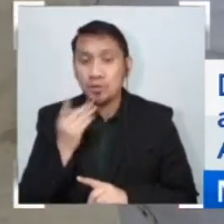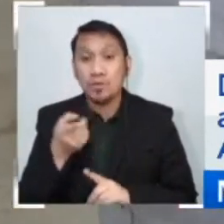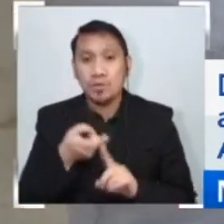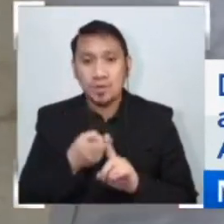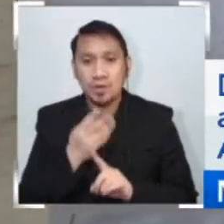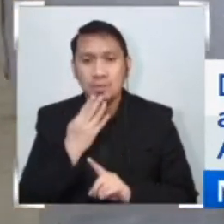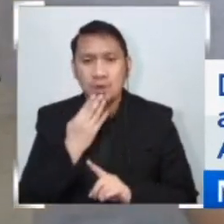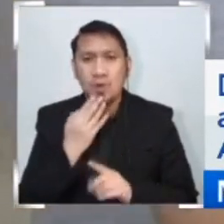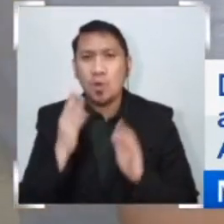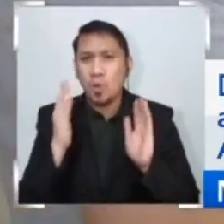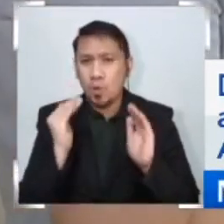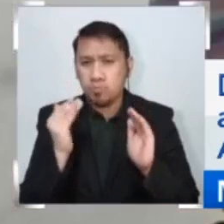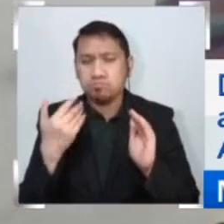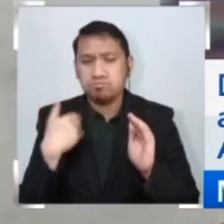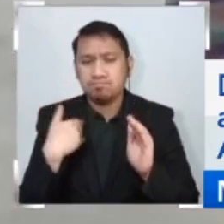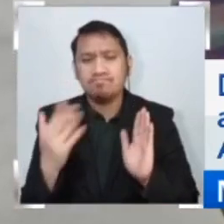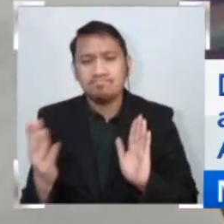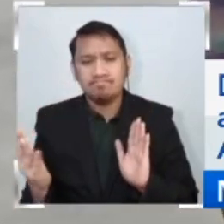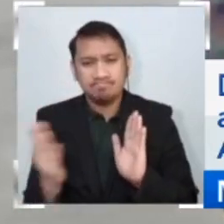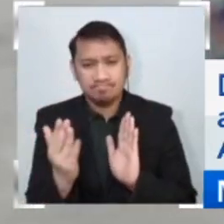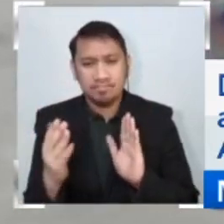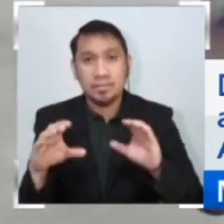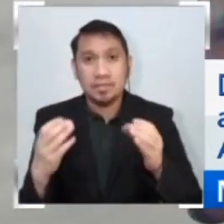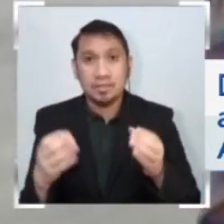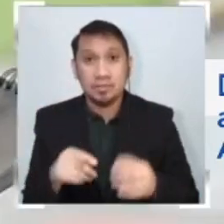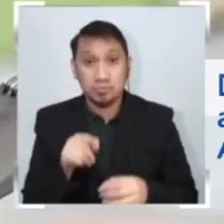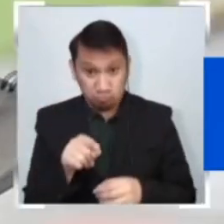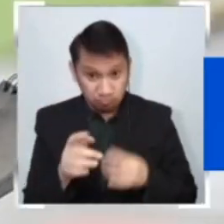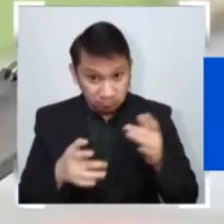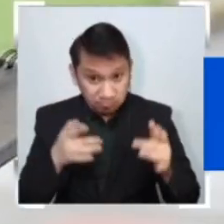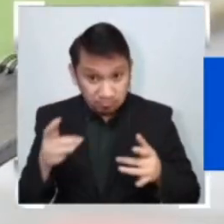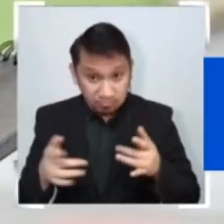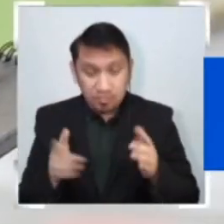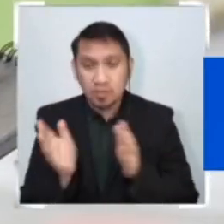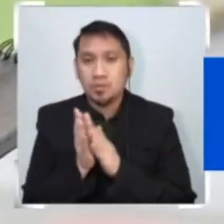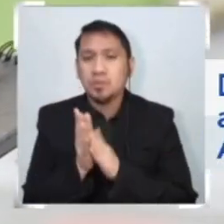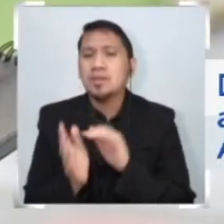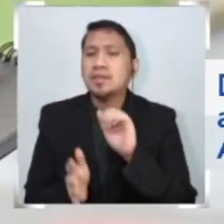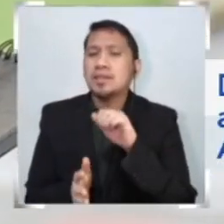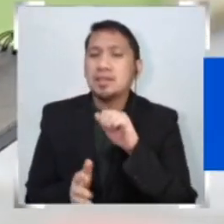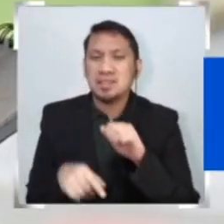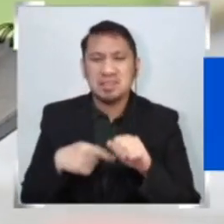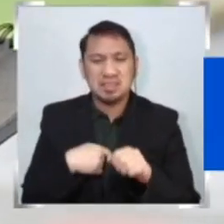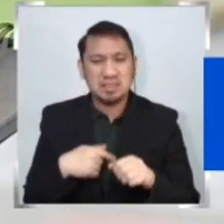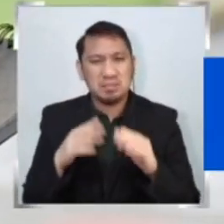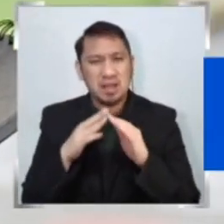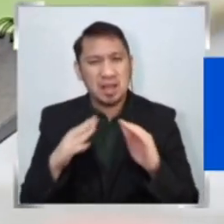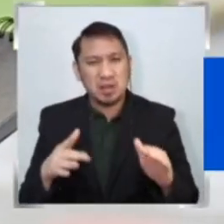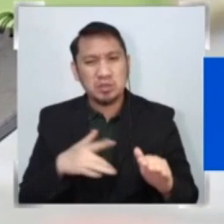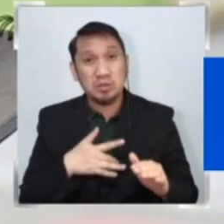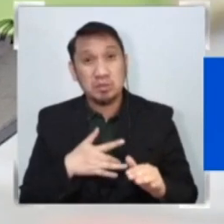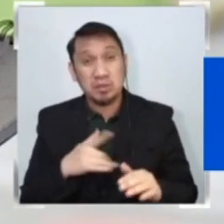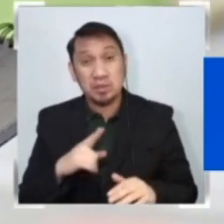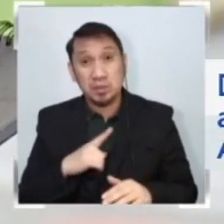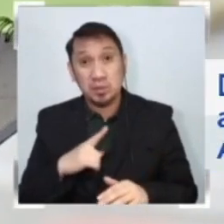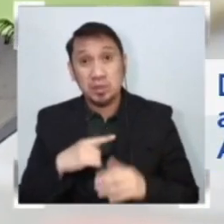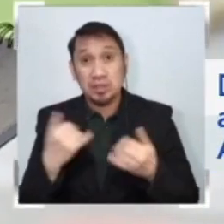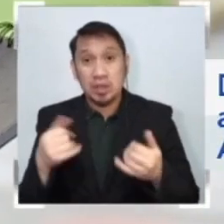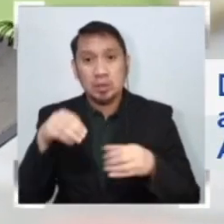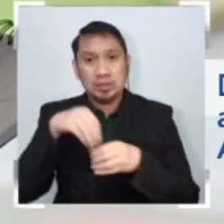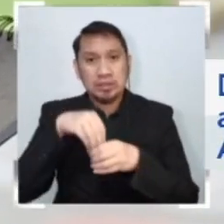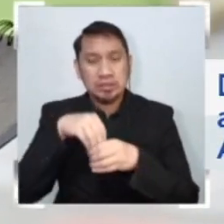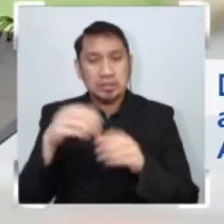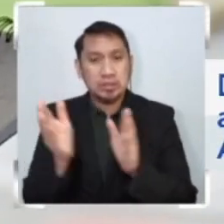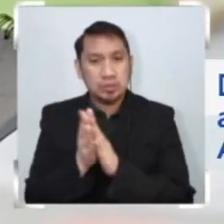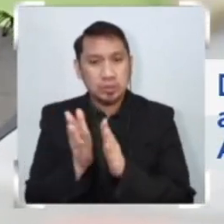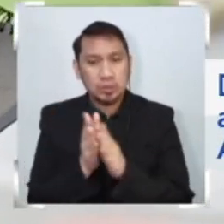ang in-person classes. Excited ka ba sa school? Opo. Pag sa bahay, tinatamad sila. Unlike sa school, yung encouragement